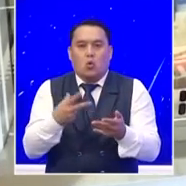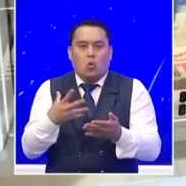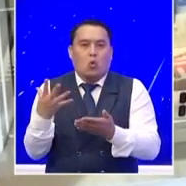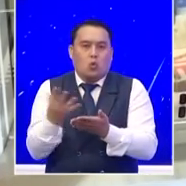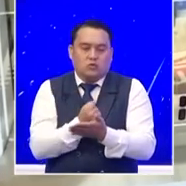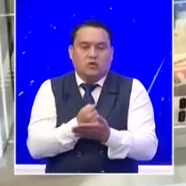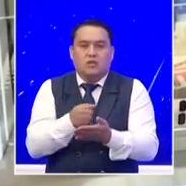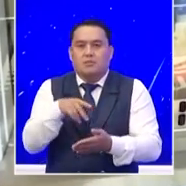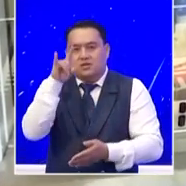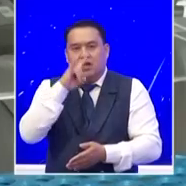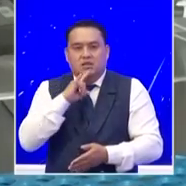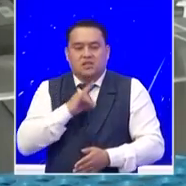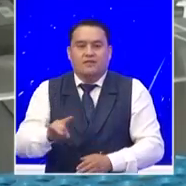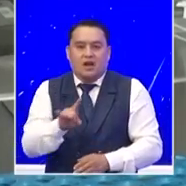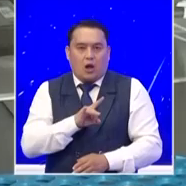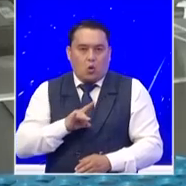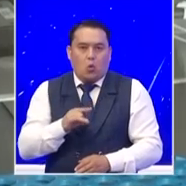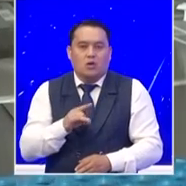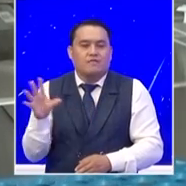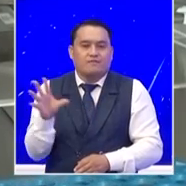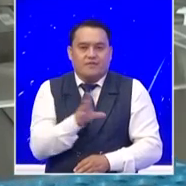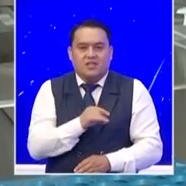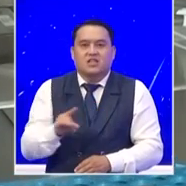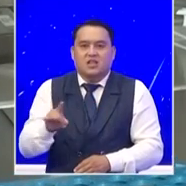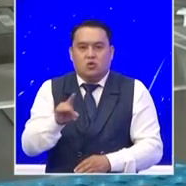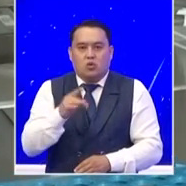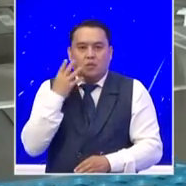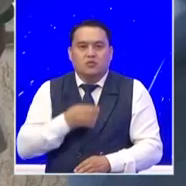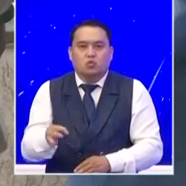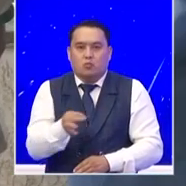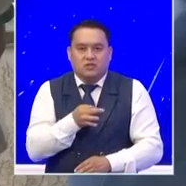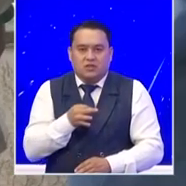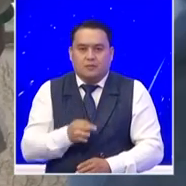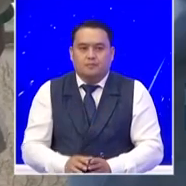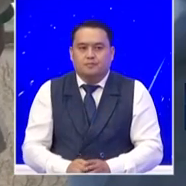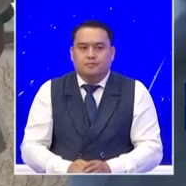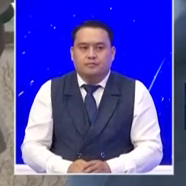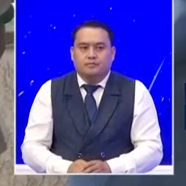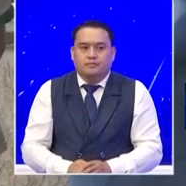только жители Имбекши-Казахского района, но и весь южный регион ЖТСУ.